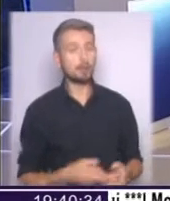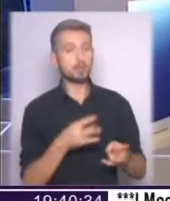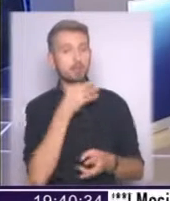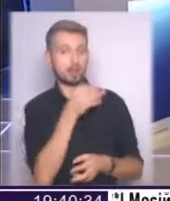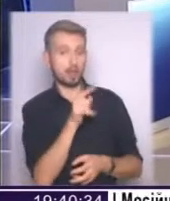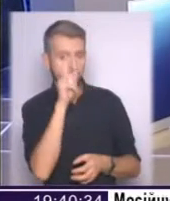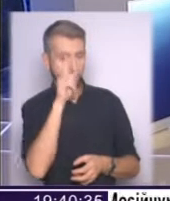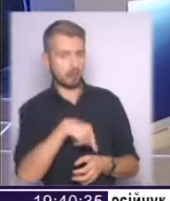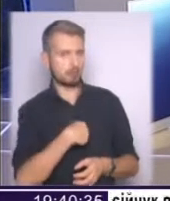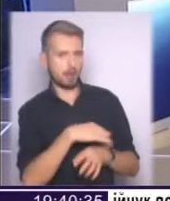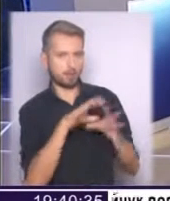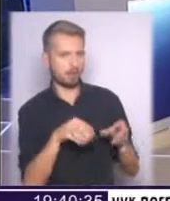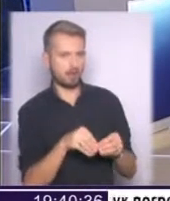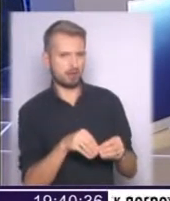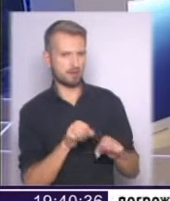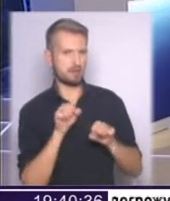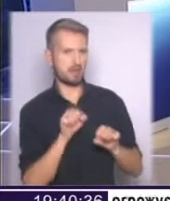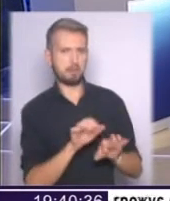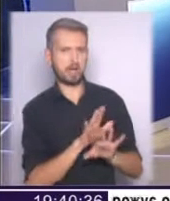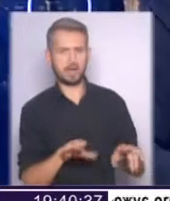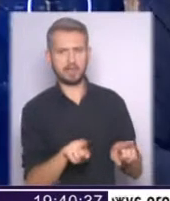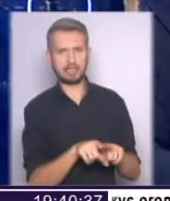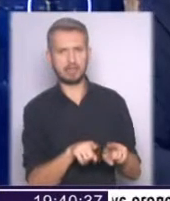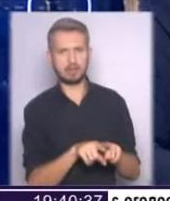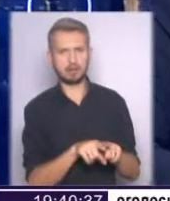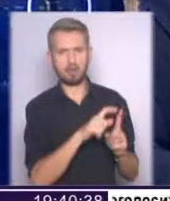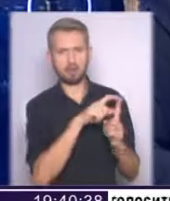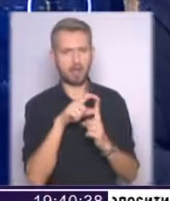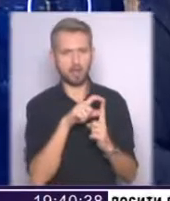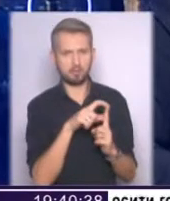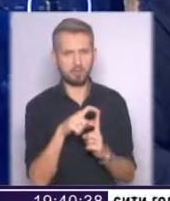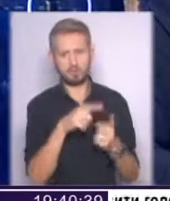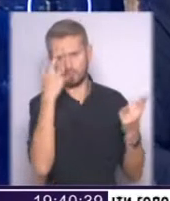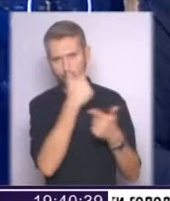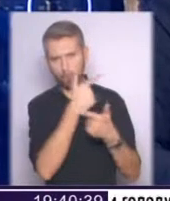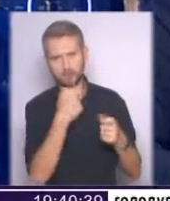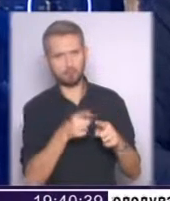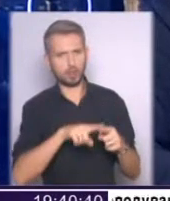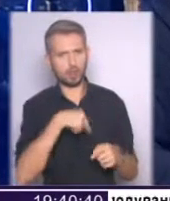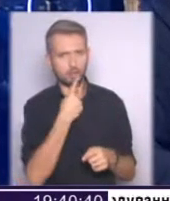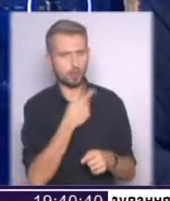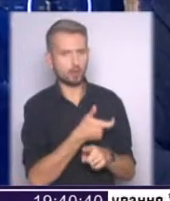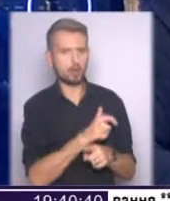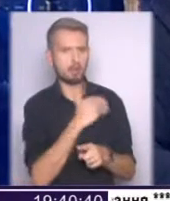знаєте, я взагалі не прихильник таких там термінів, лозунгів, про які говорять дуже багато